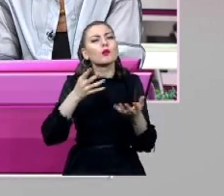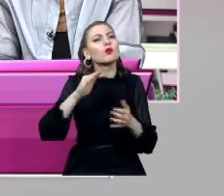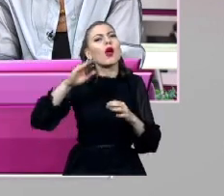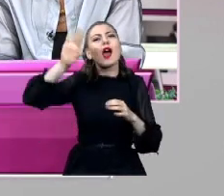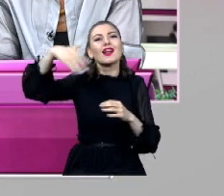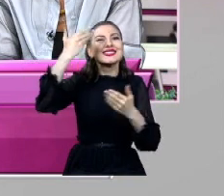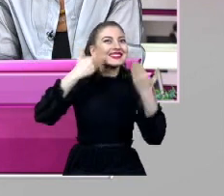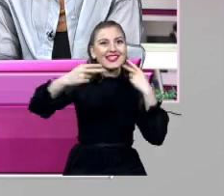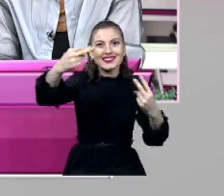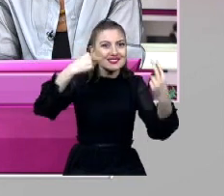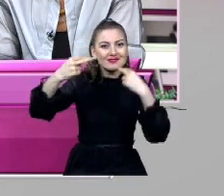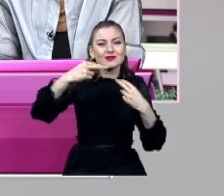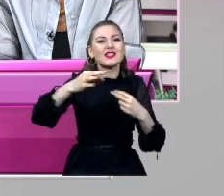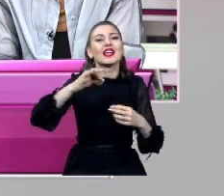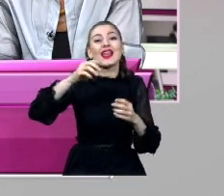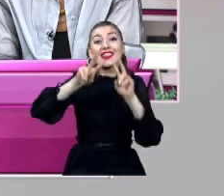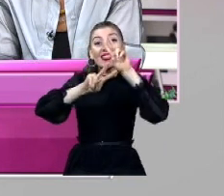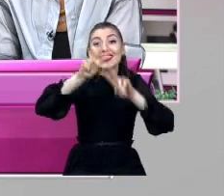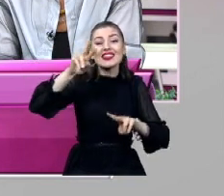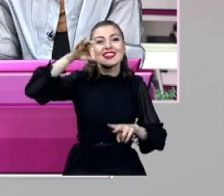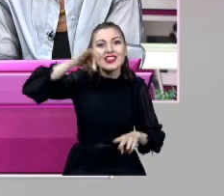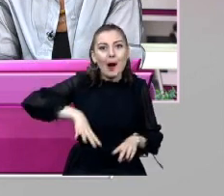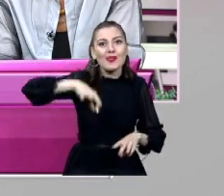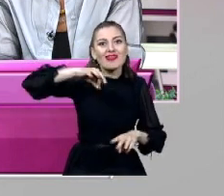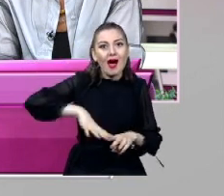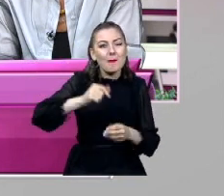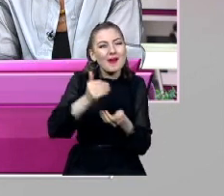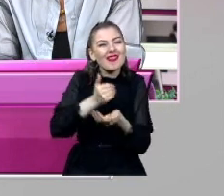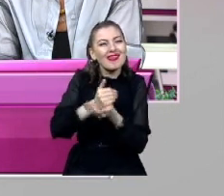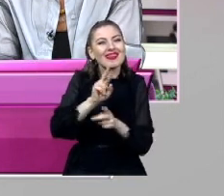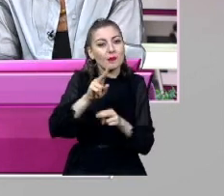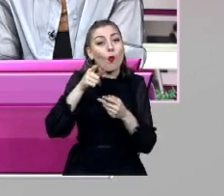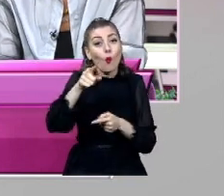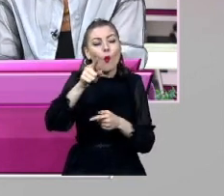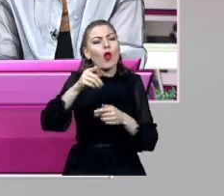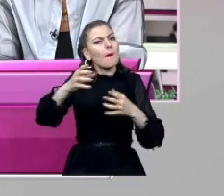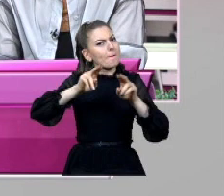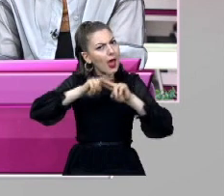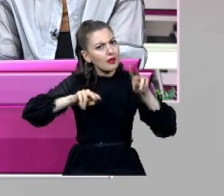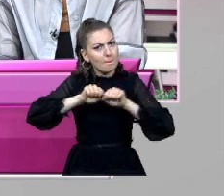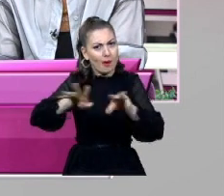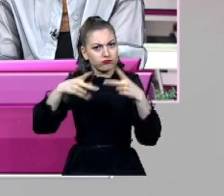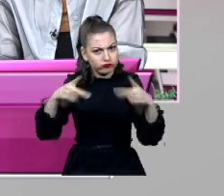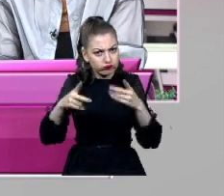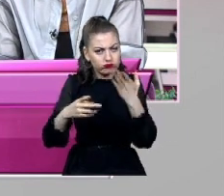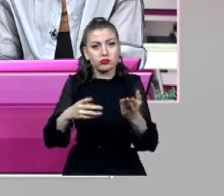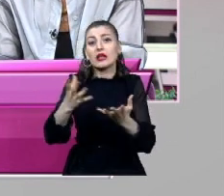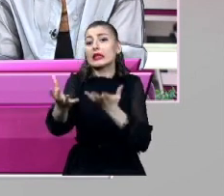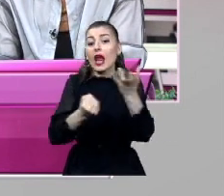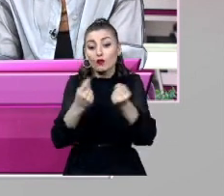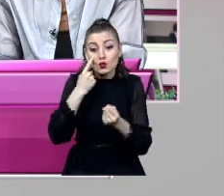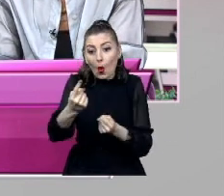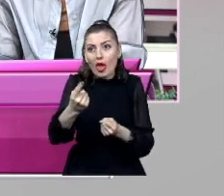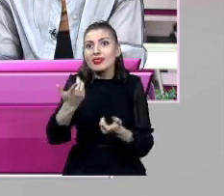hemen sormak istiyorum. Damlaya Damlaya etiketiyle lütfen siz de bizimle paylaşın. Alışverişte özellikle dikkat ettiğiniz konular